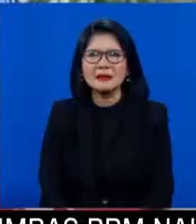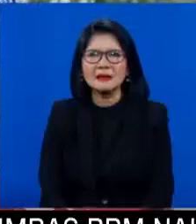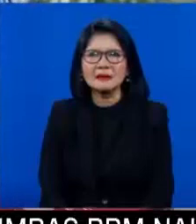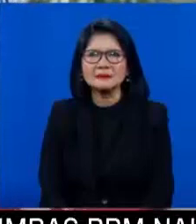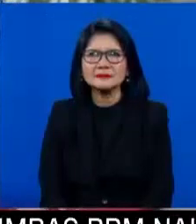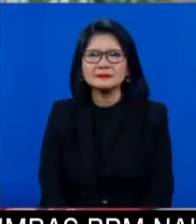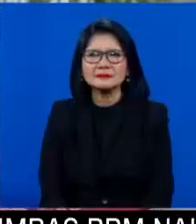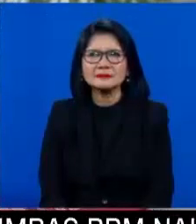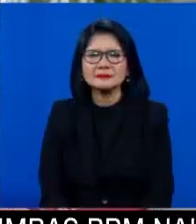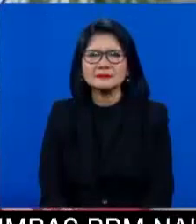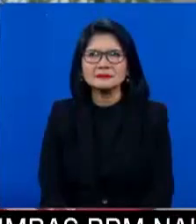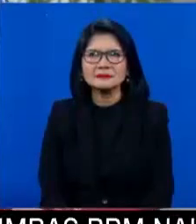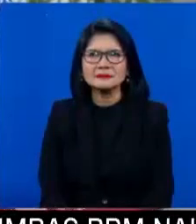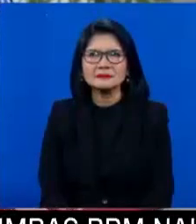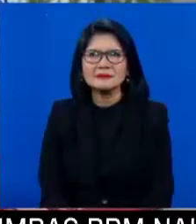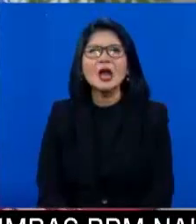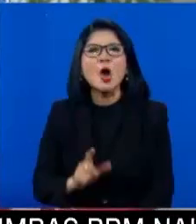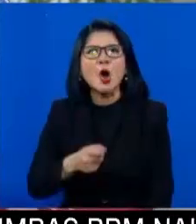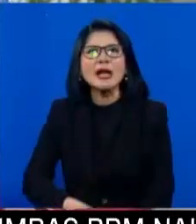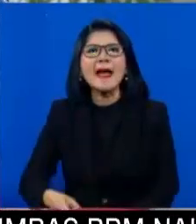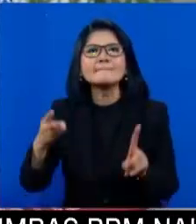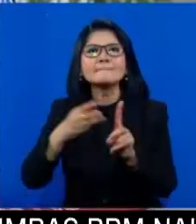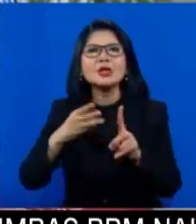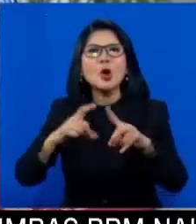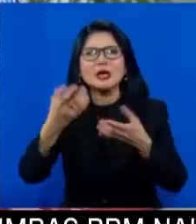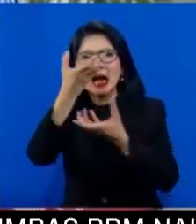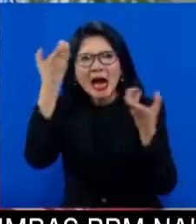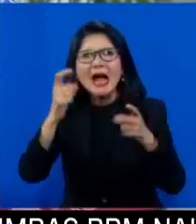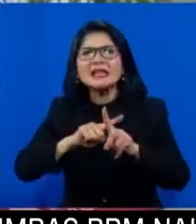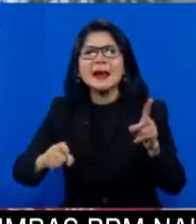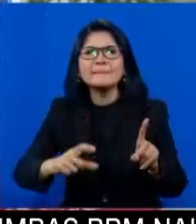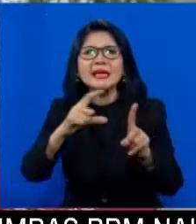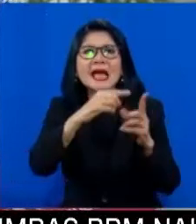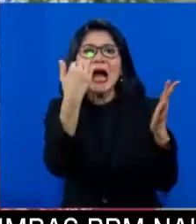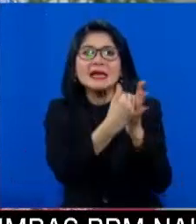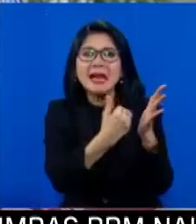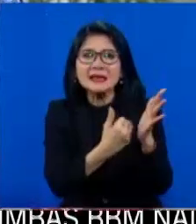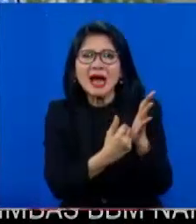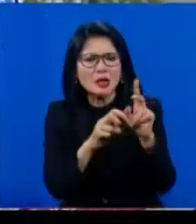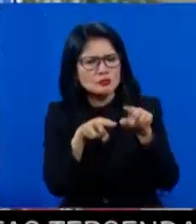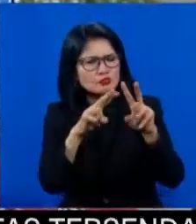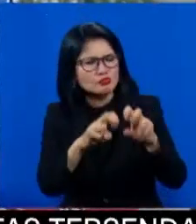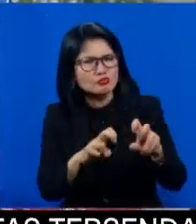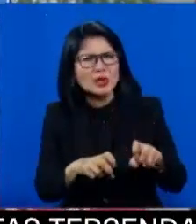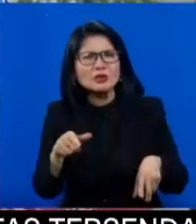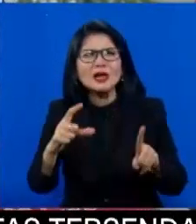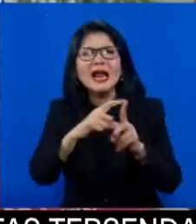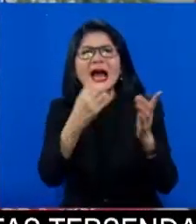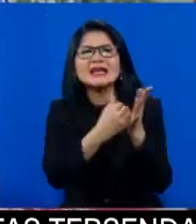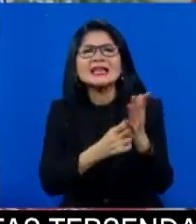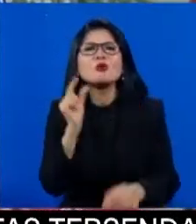salah satunya oleh Bjorka ya. Tetapi data-data yang itu setelah ditelaah sementara adalah data-data yang sifatnya